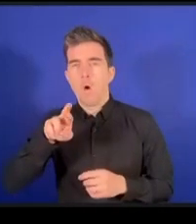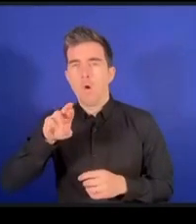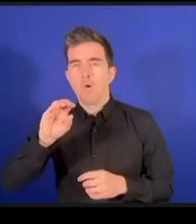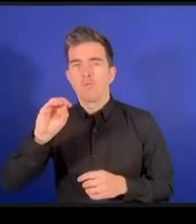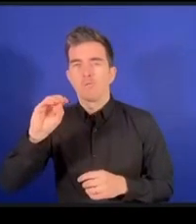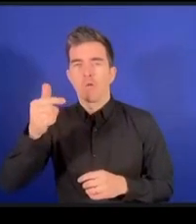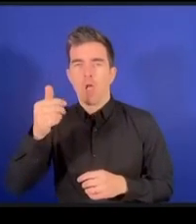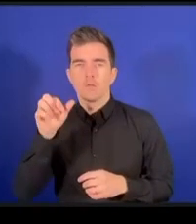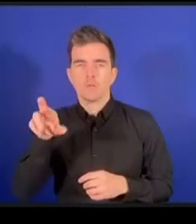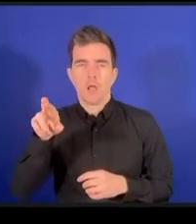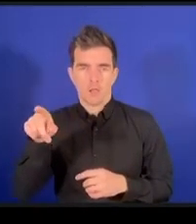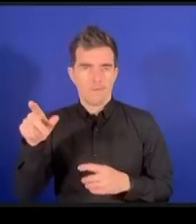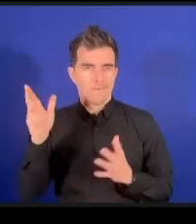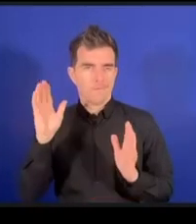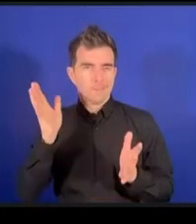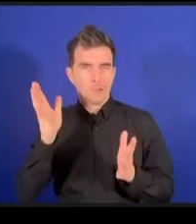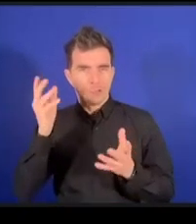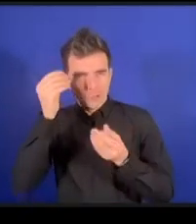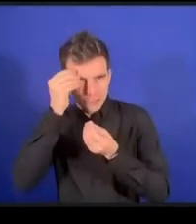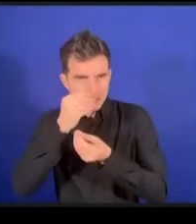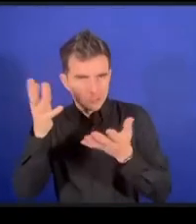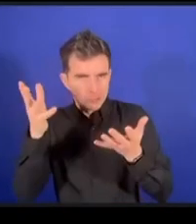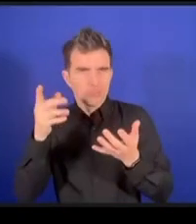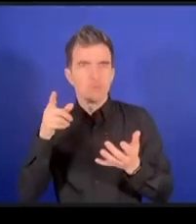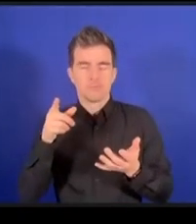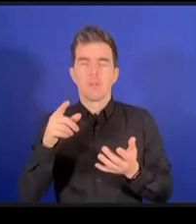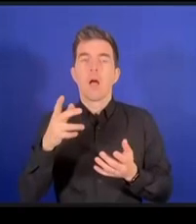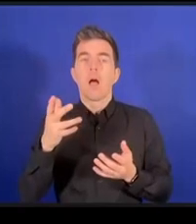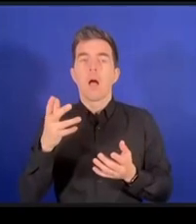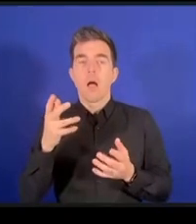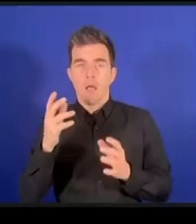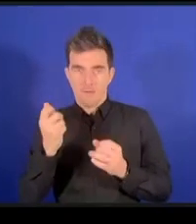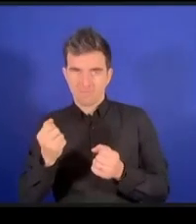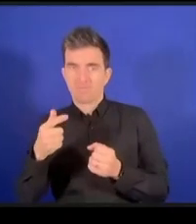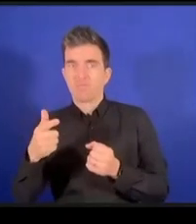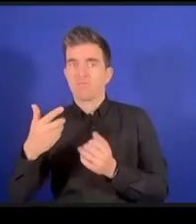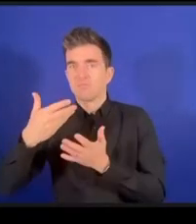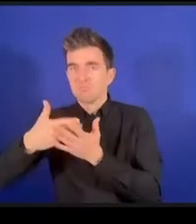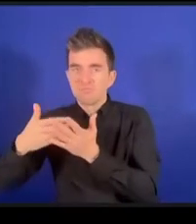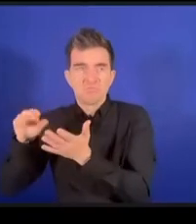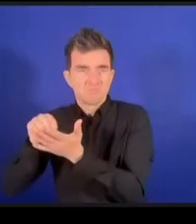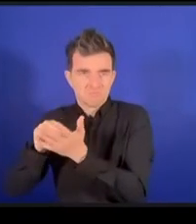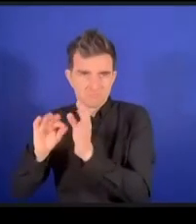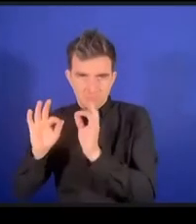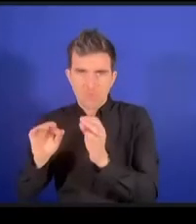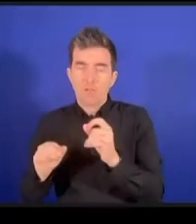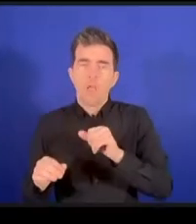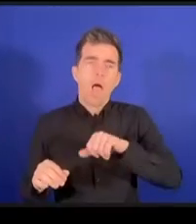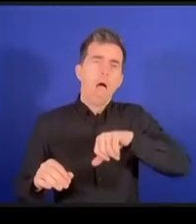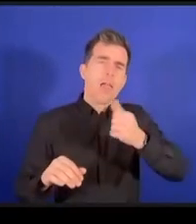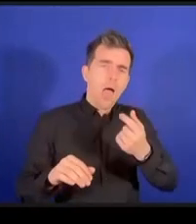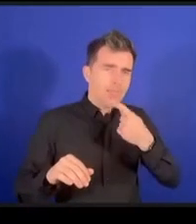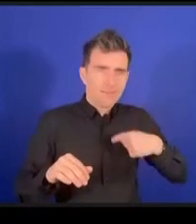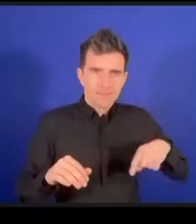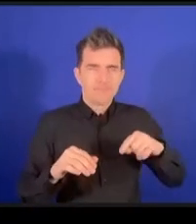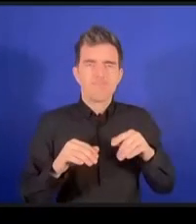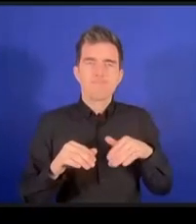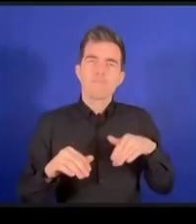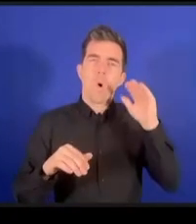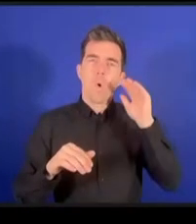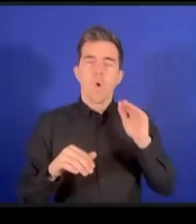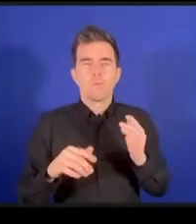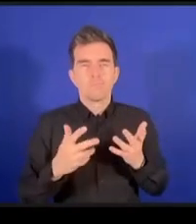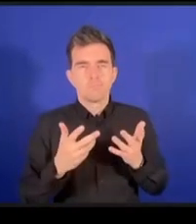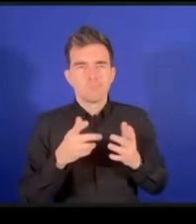рабо динамических коалиций скорее относится к практической работе как например работы в библиотеках